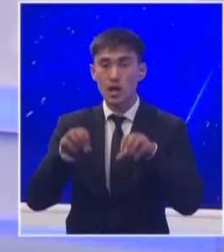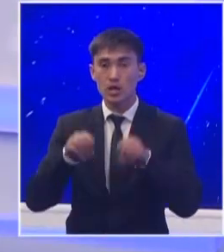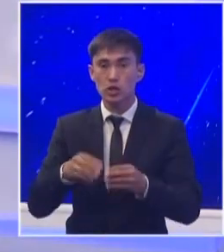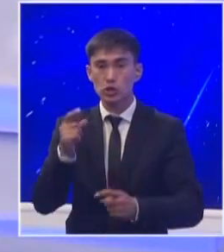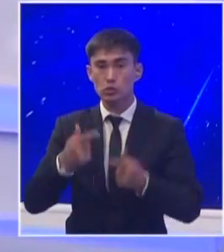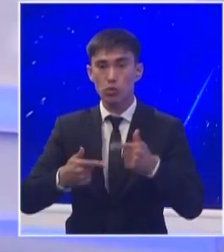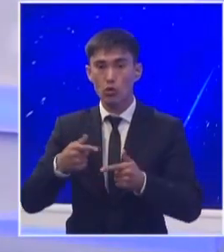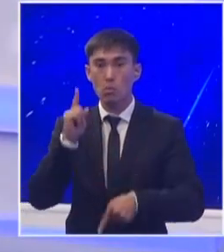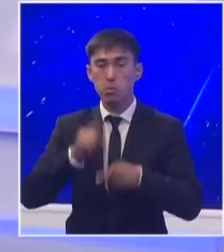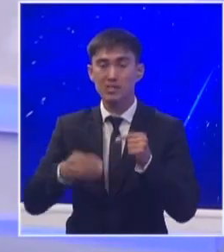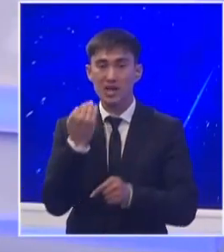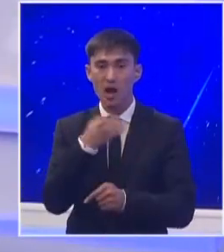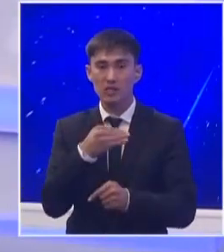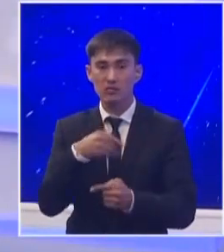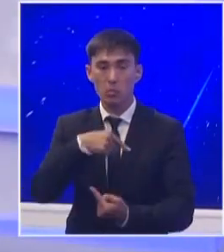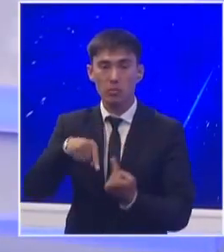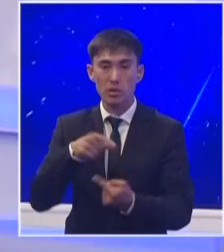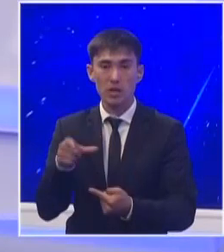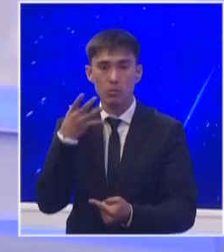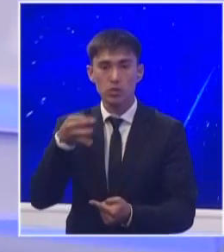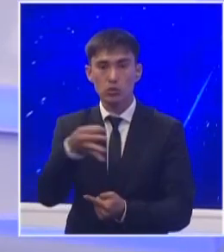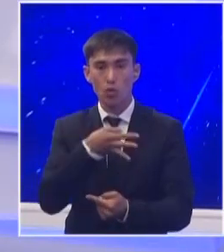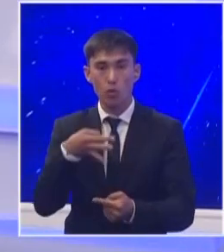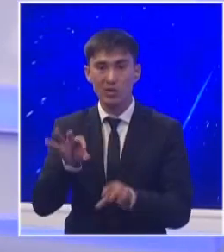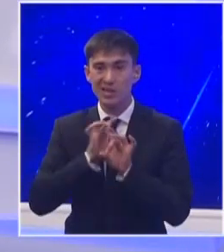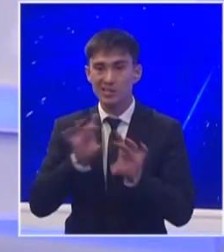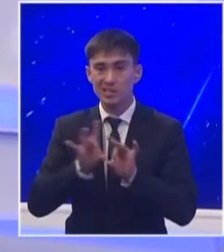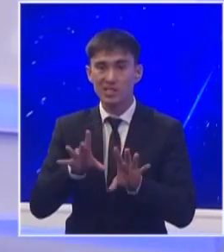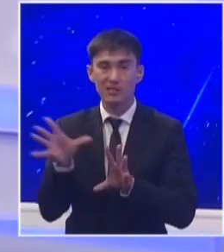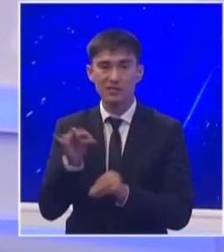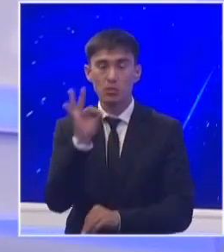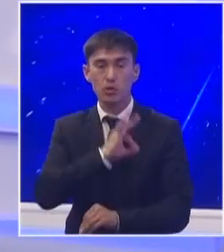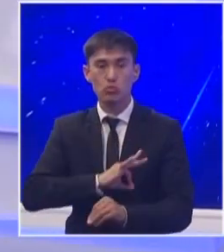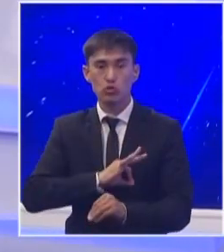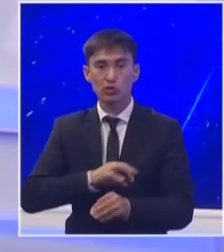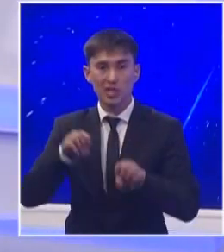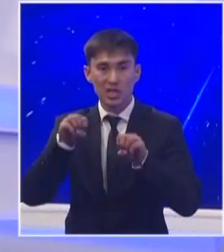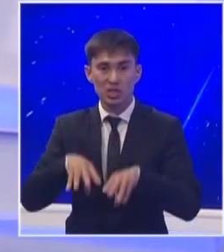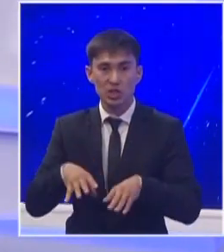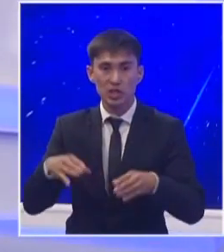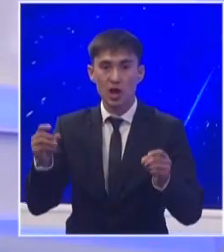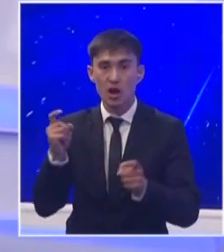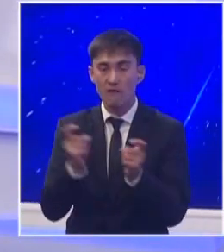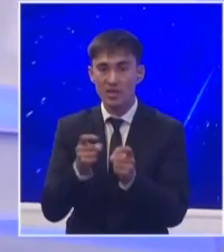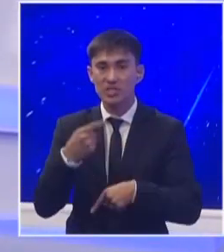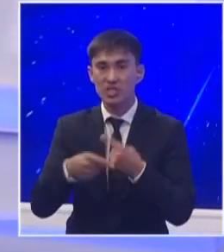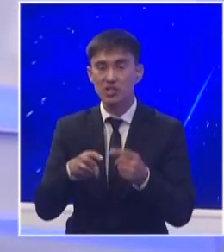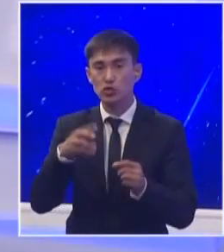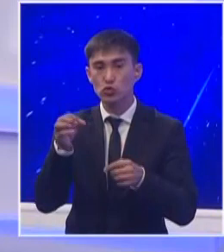Решать споры быстро и качественно. Предпринимателям Алматинской области разъяснили все преимущества разрешения конфликтов через суд